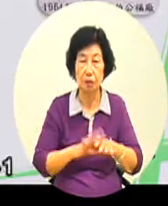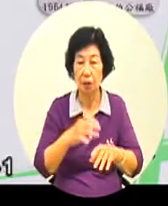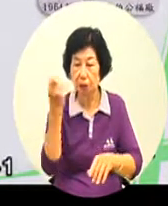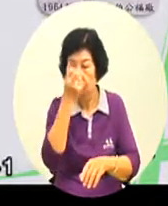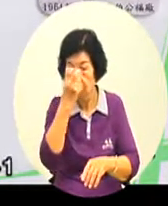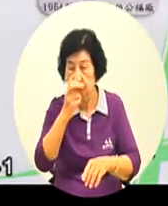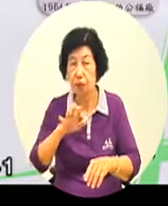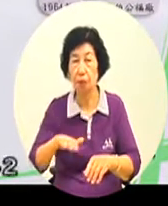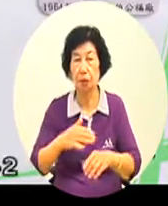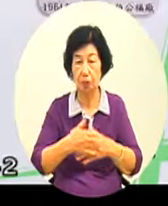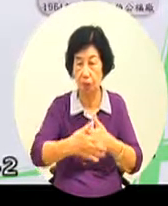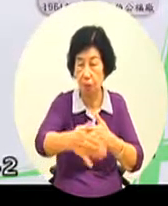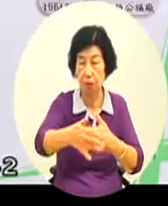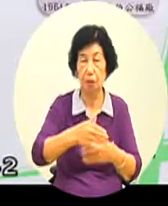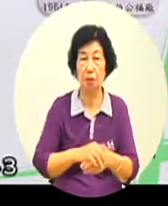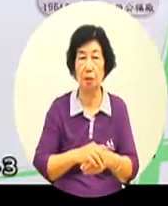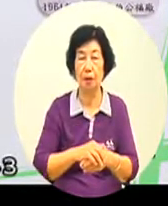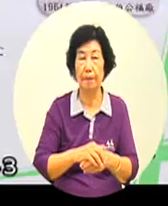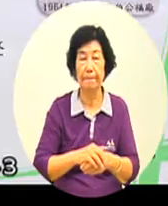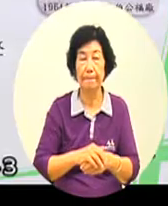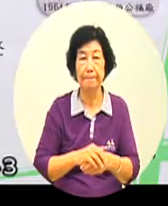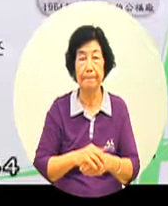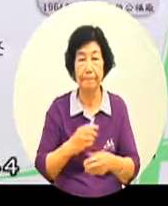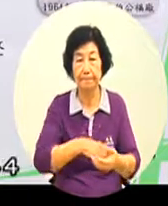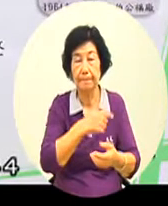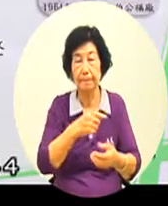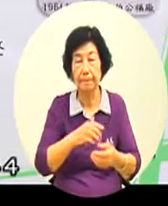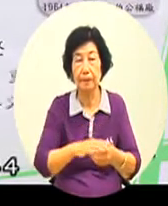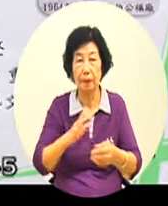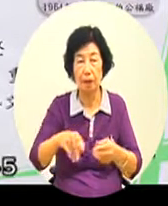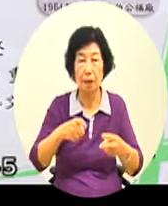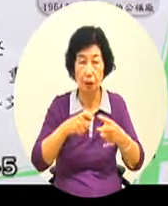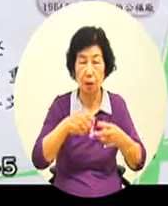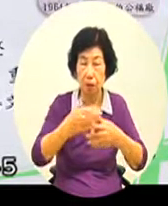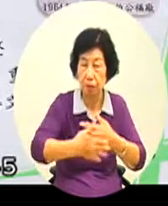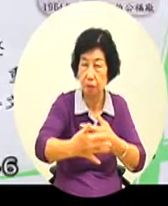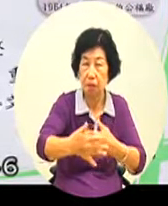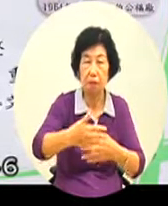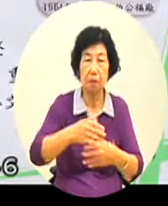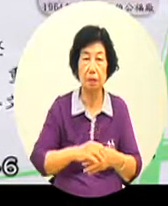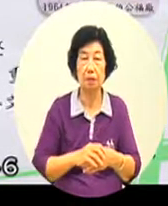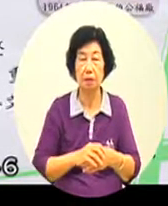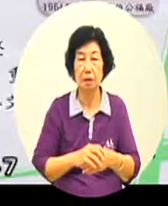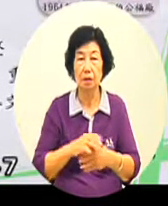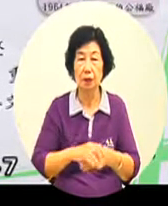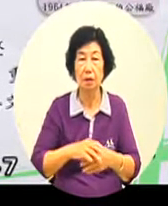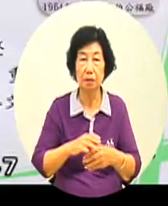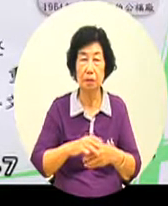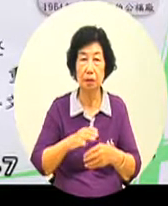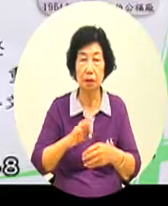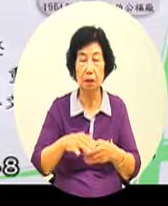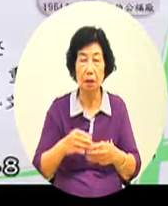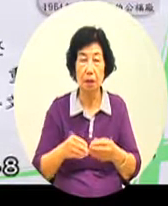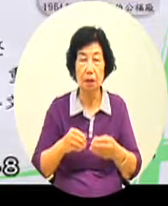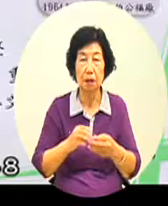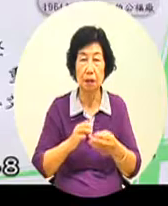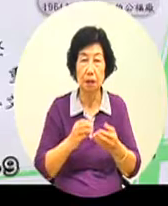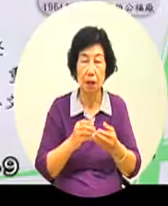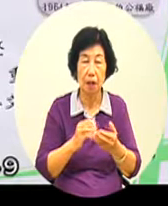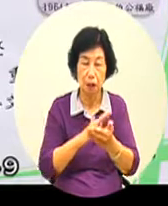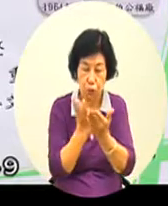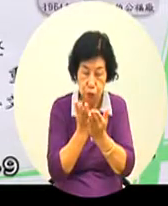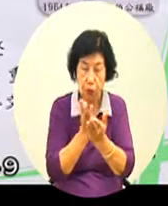接下来我们会透过这个工程或者是出版，将这个历史的拼图